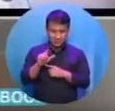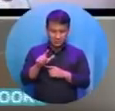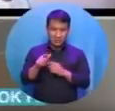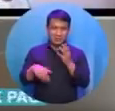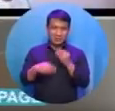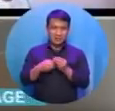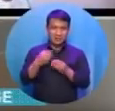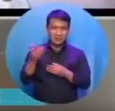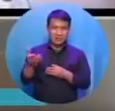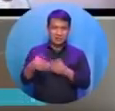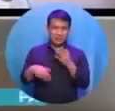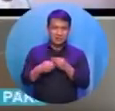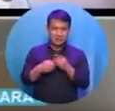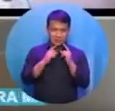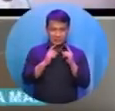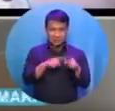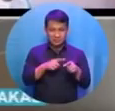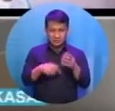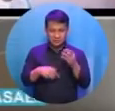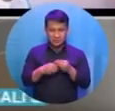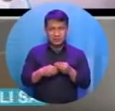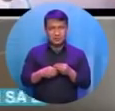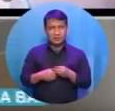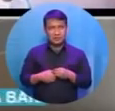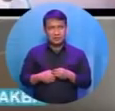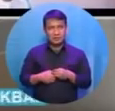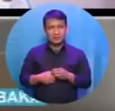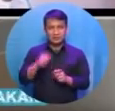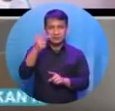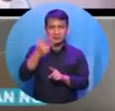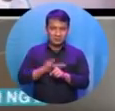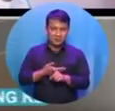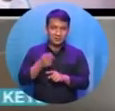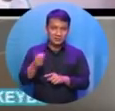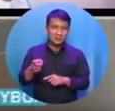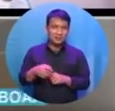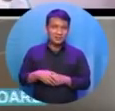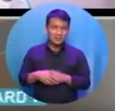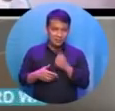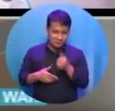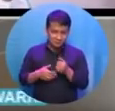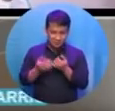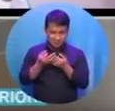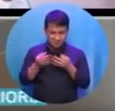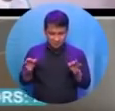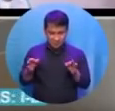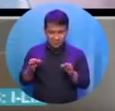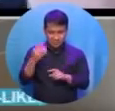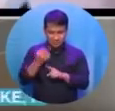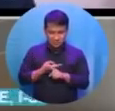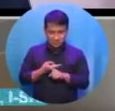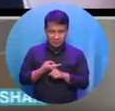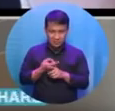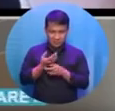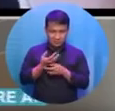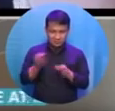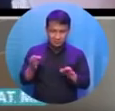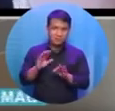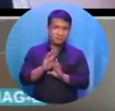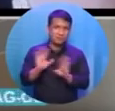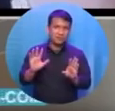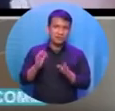Oh. Tapos sasagutin, ilang buwan na sasagutin? 3 months. Pre-installation tapos 3 months, libre. Wala